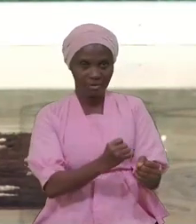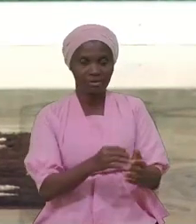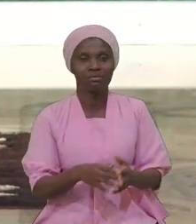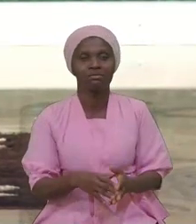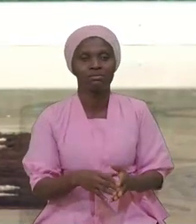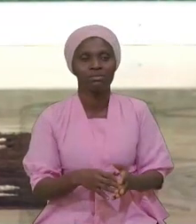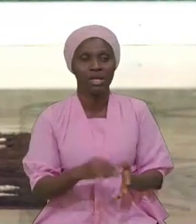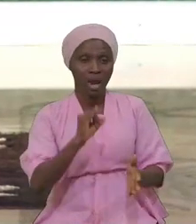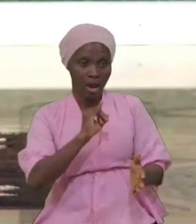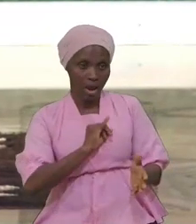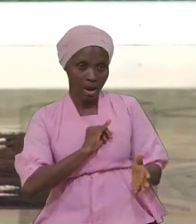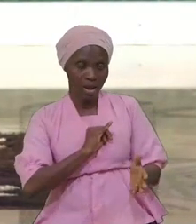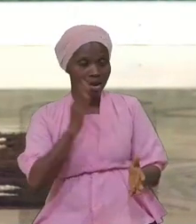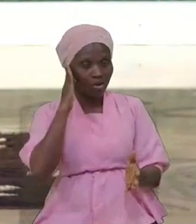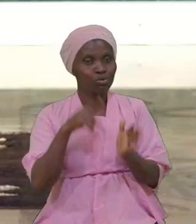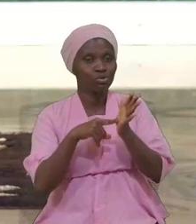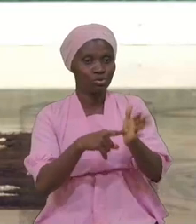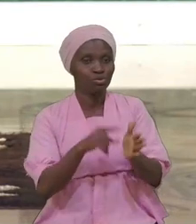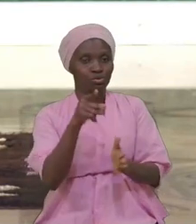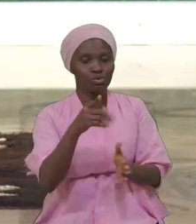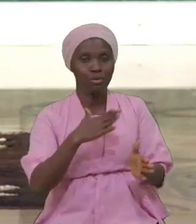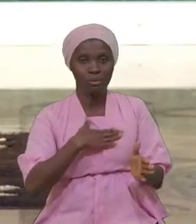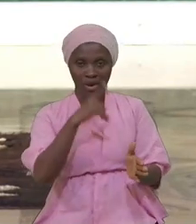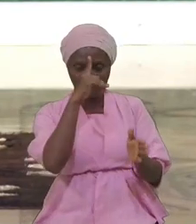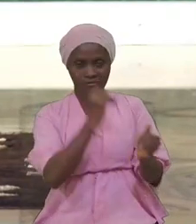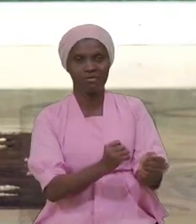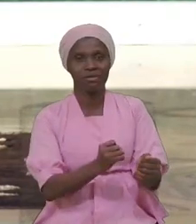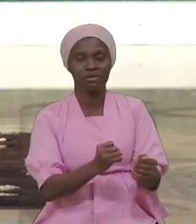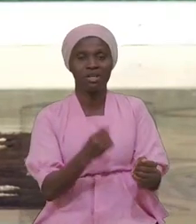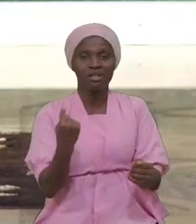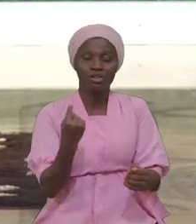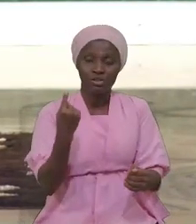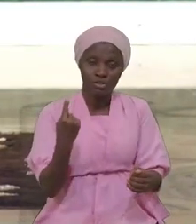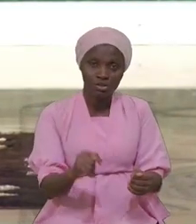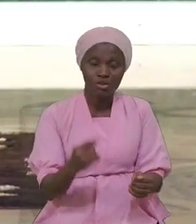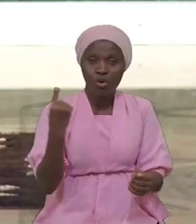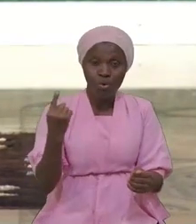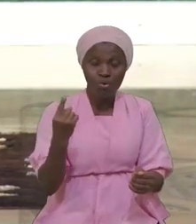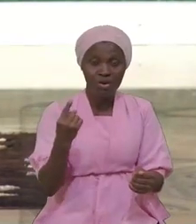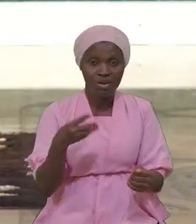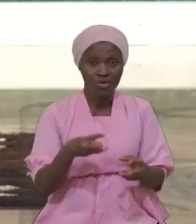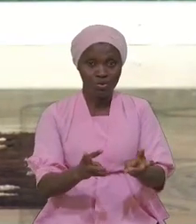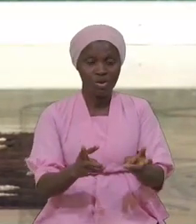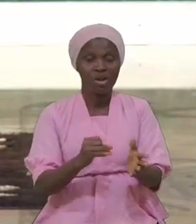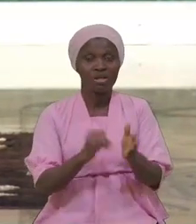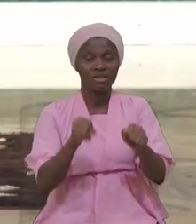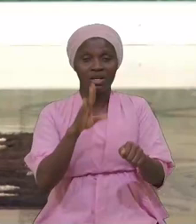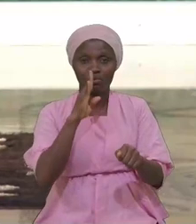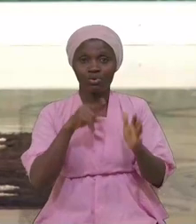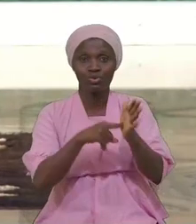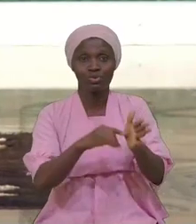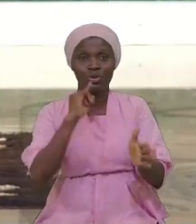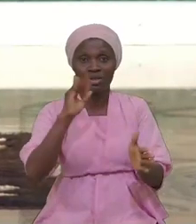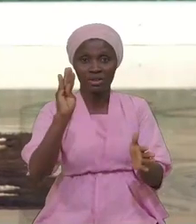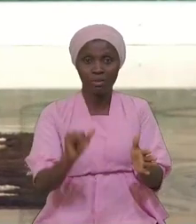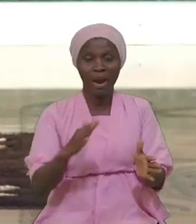Je te montrerai la foi. La seule manière que cela peut se montrer, je te montrerai la foi par mes œuvres.